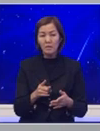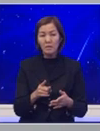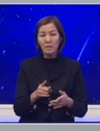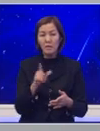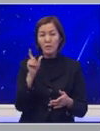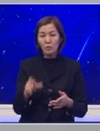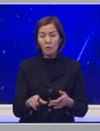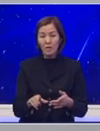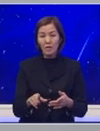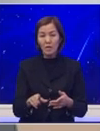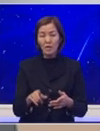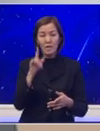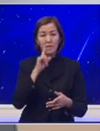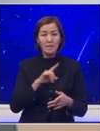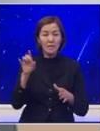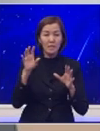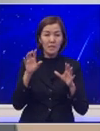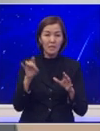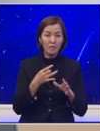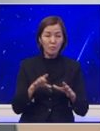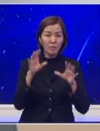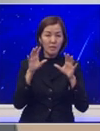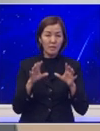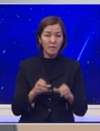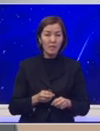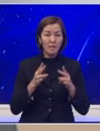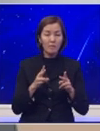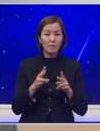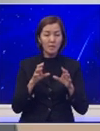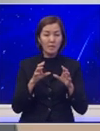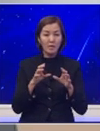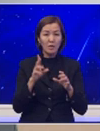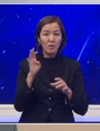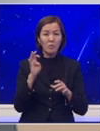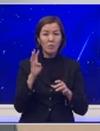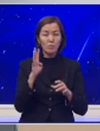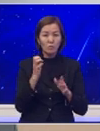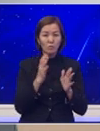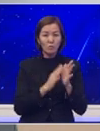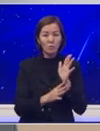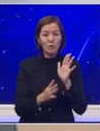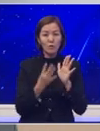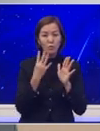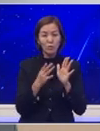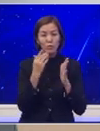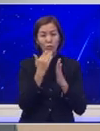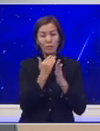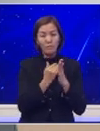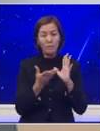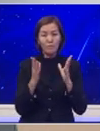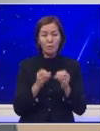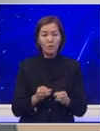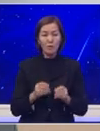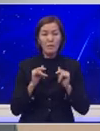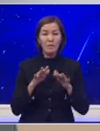тұлғаға Қазақстан Республикасының қылмыстық кодексінің 394-ші бабы бойынша қылмыстық